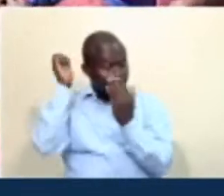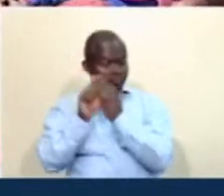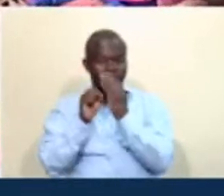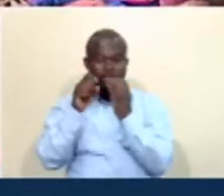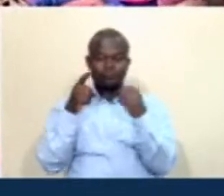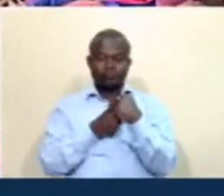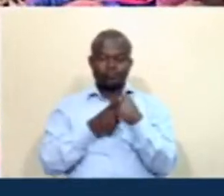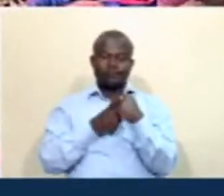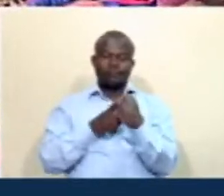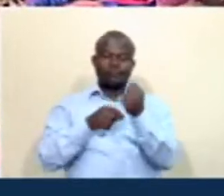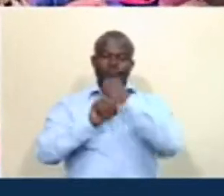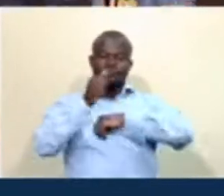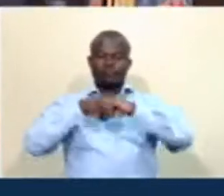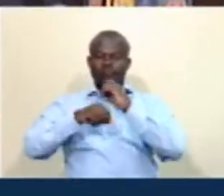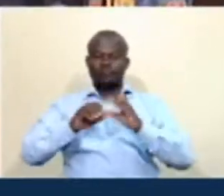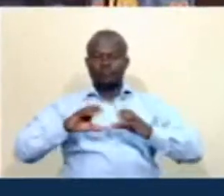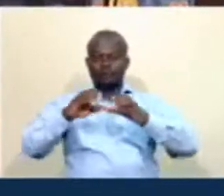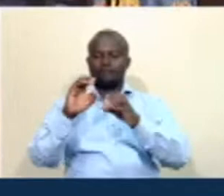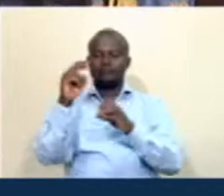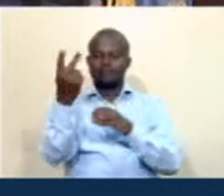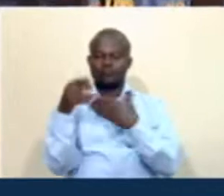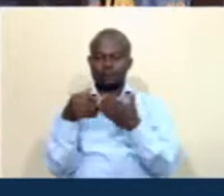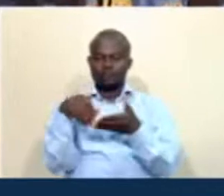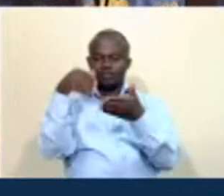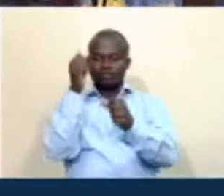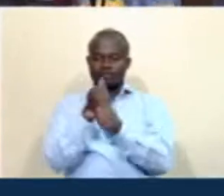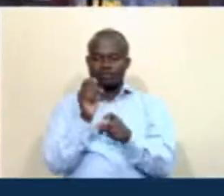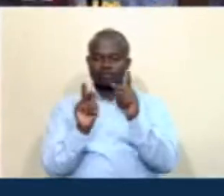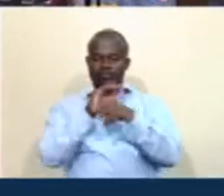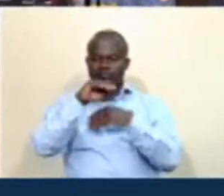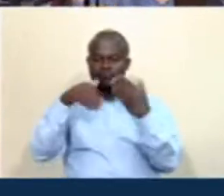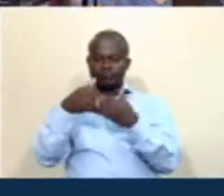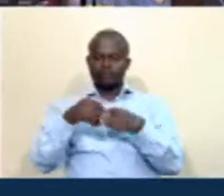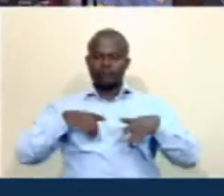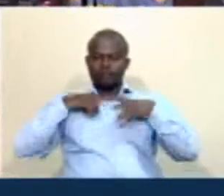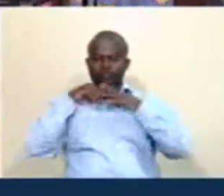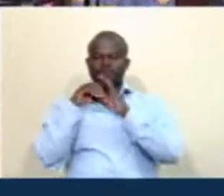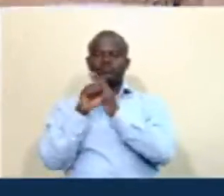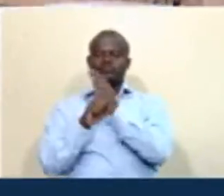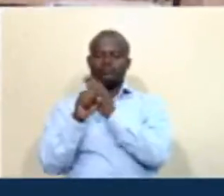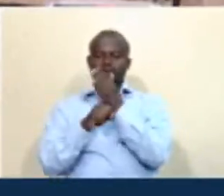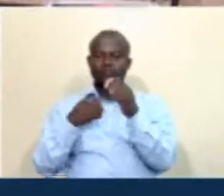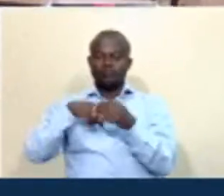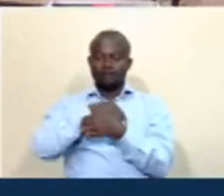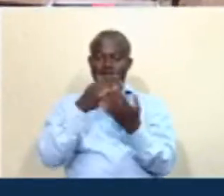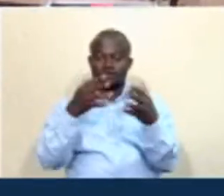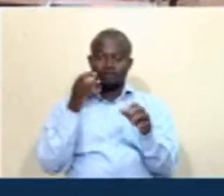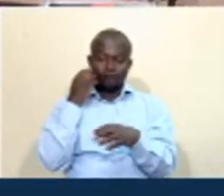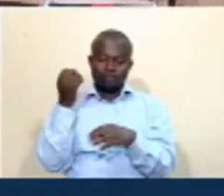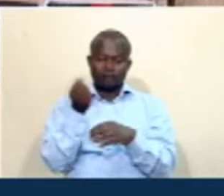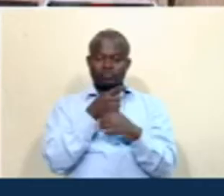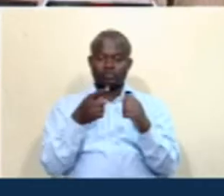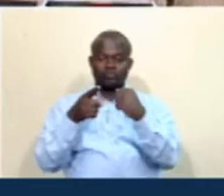wa Uganda ibikorwa by'icyiciro cya kabiri cyo guhakaza abaturage batuye muri iyi mirenge bizamara amezi